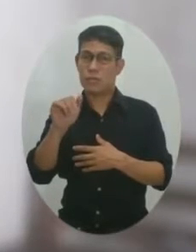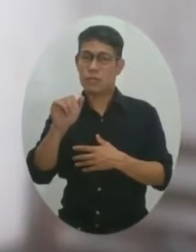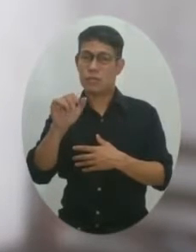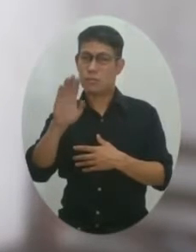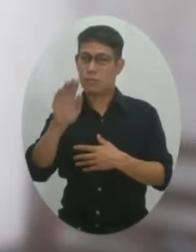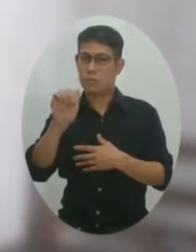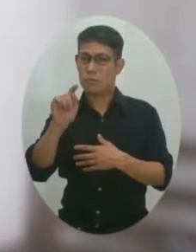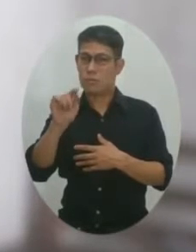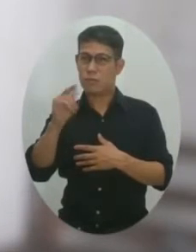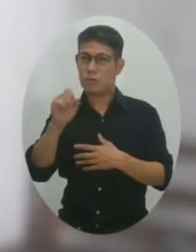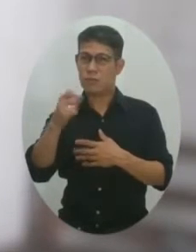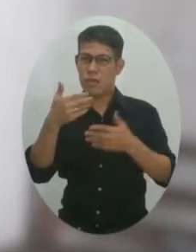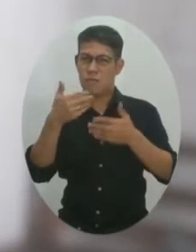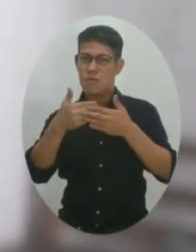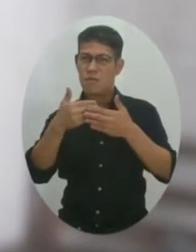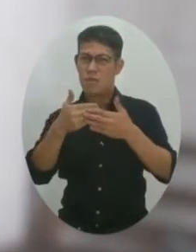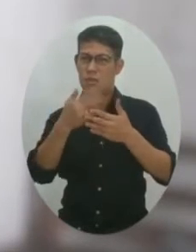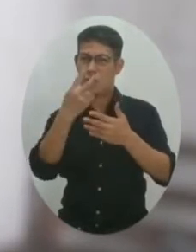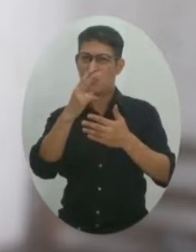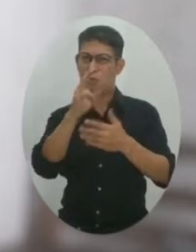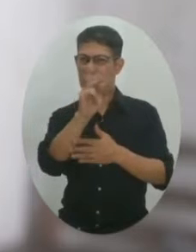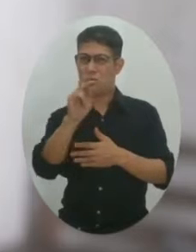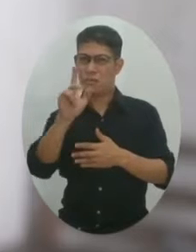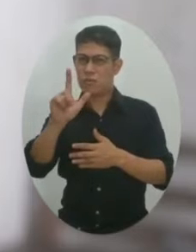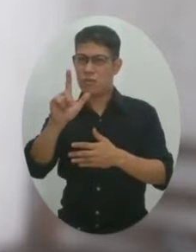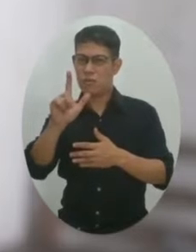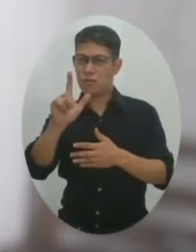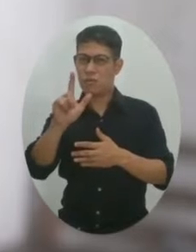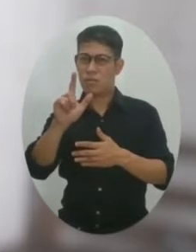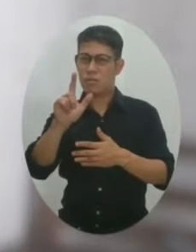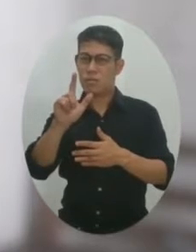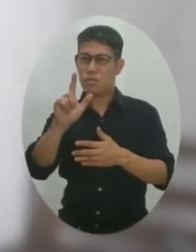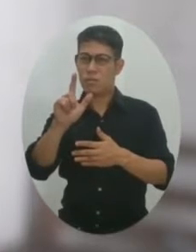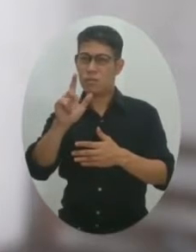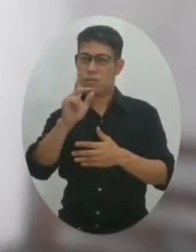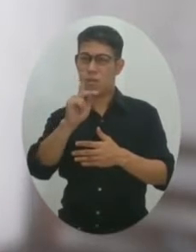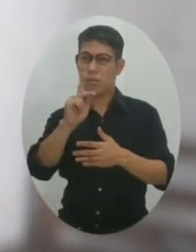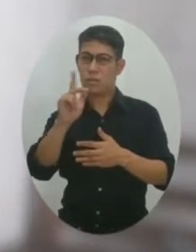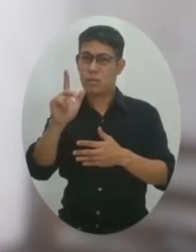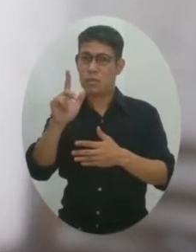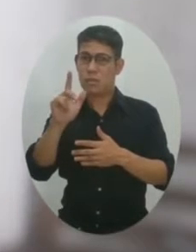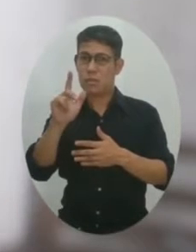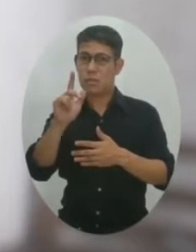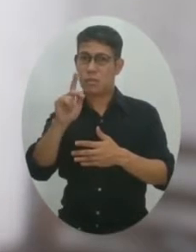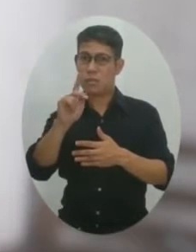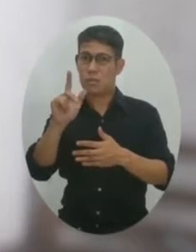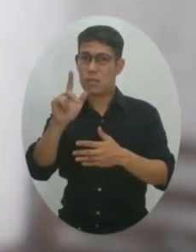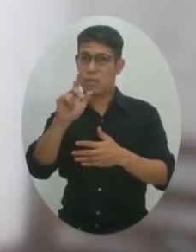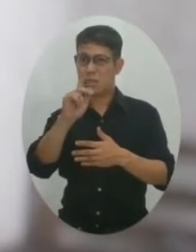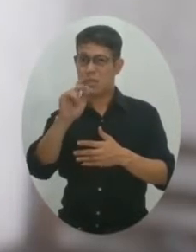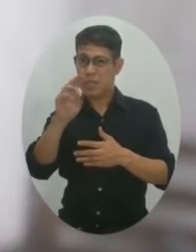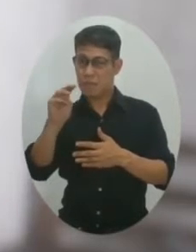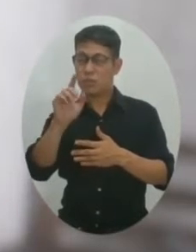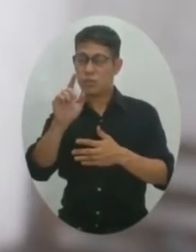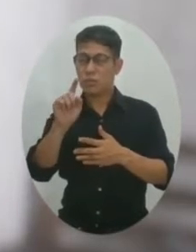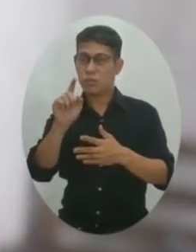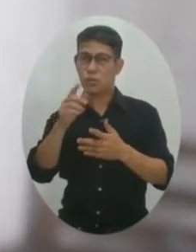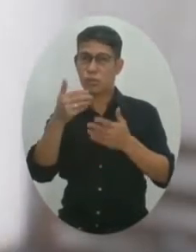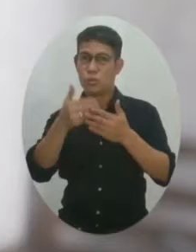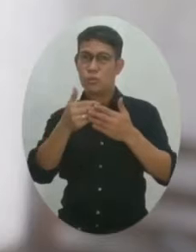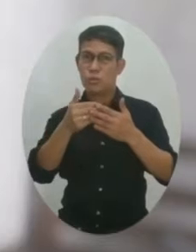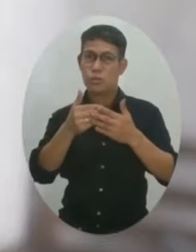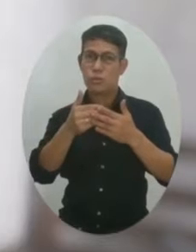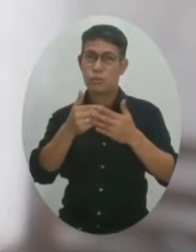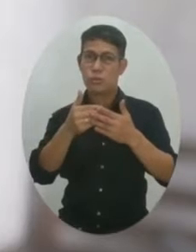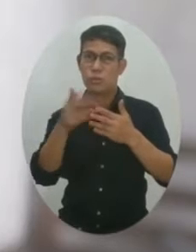Pa 2 kilometers na lang, 2 kilometers away na lang, is doon na talaga kami sa mismong beach na pupunta